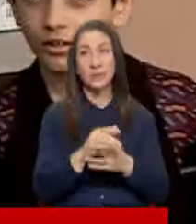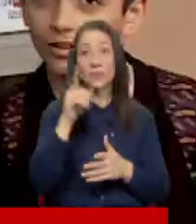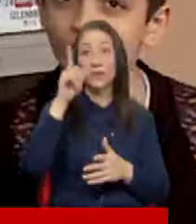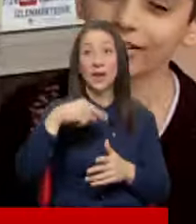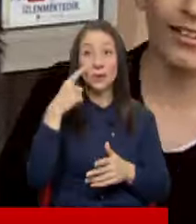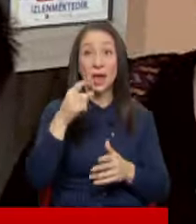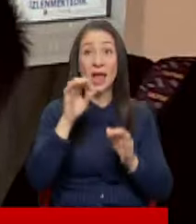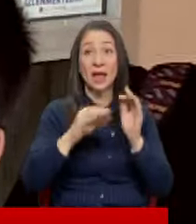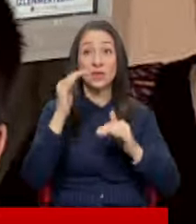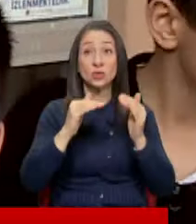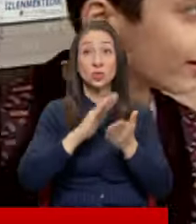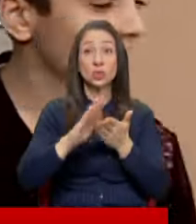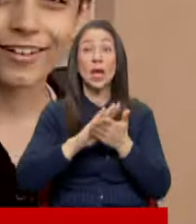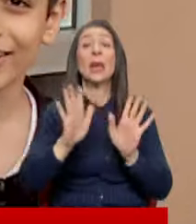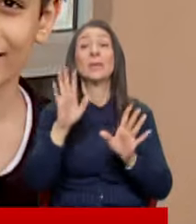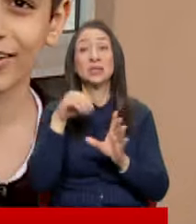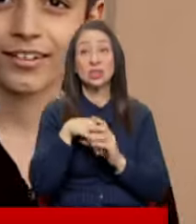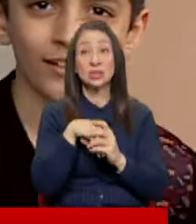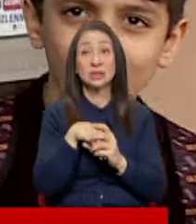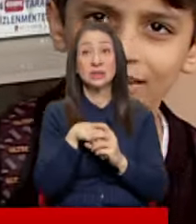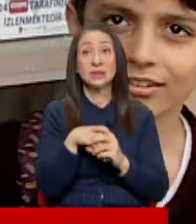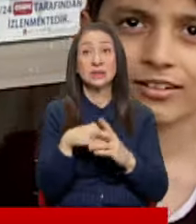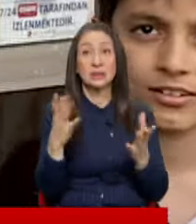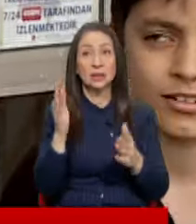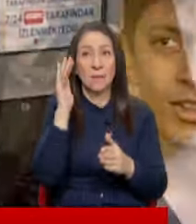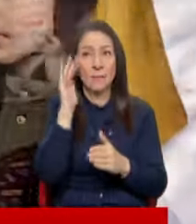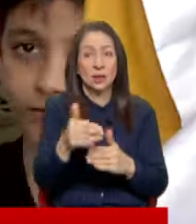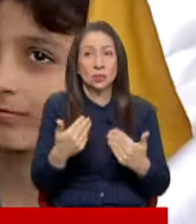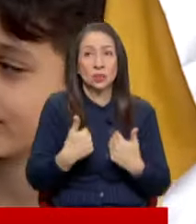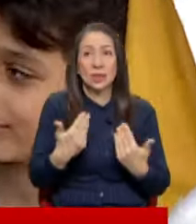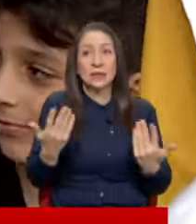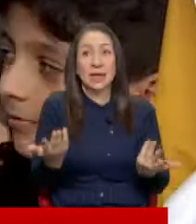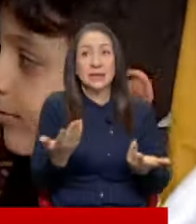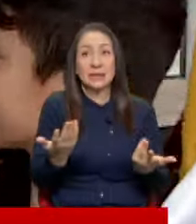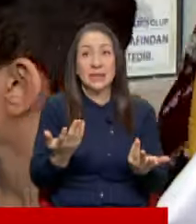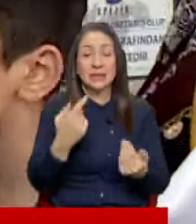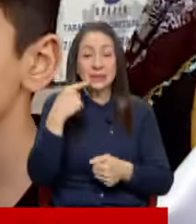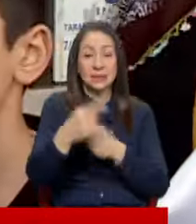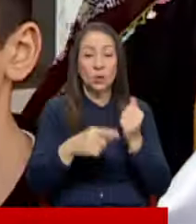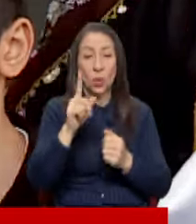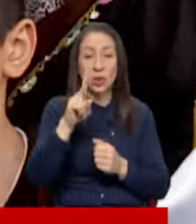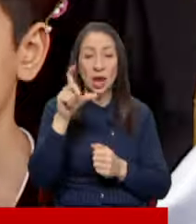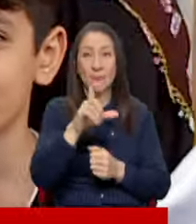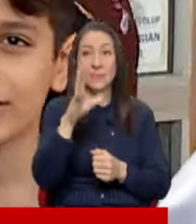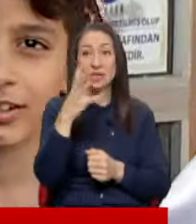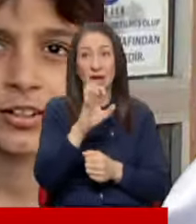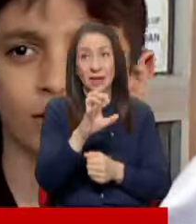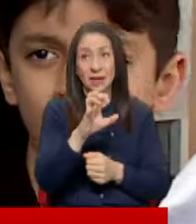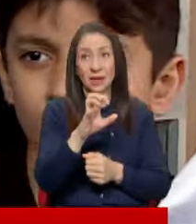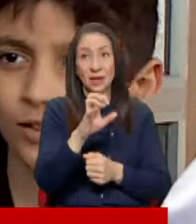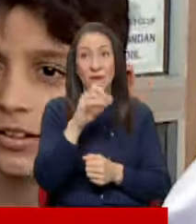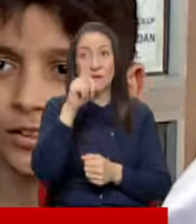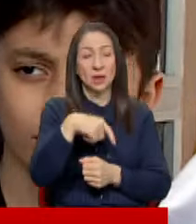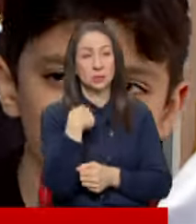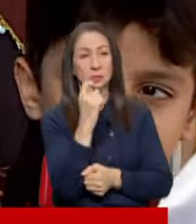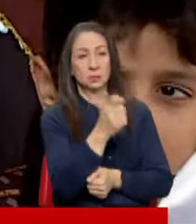dinleri enflasyon oranında güncellenmediği için zaten mağdur durumdayız neredeyse yılın 12 ayın 5 ayını